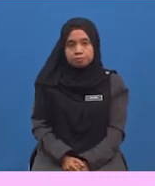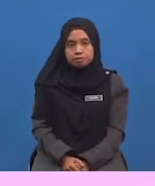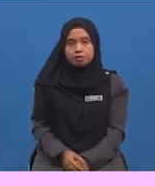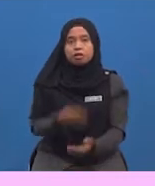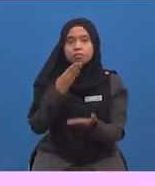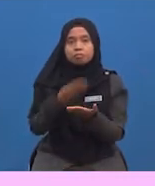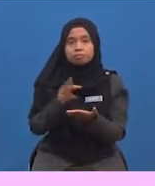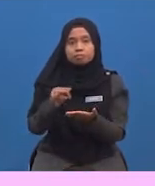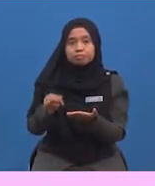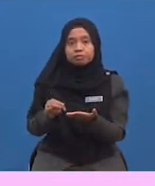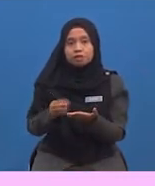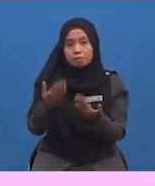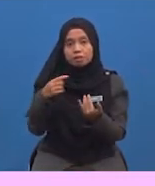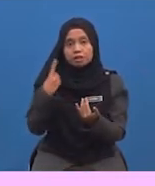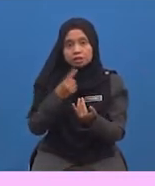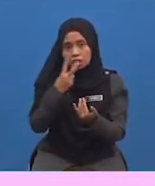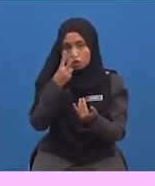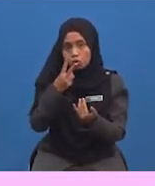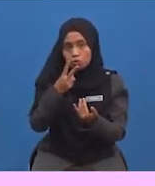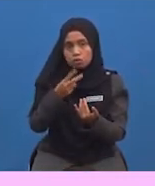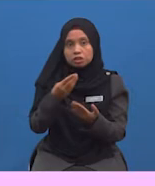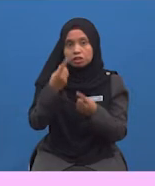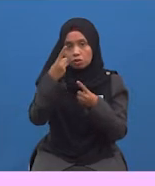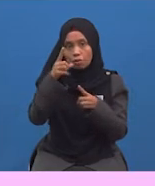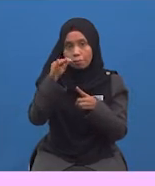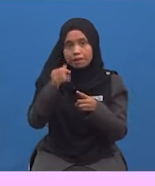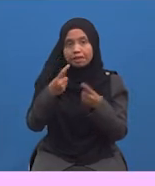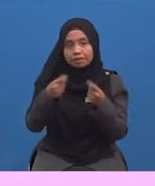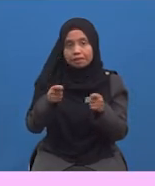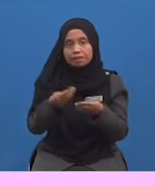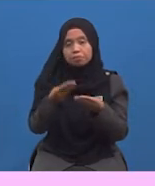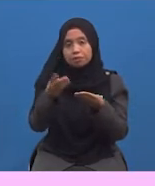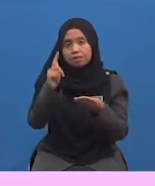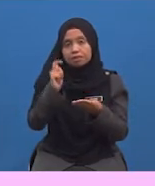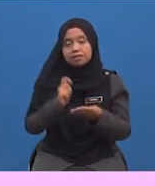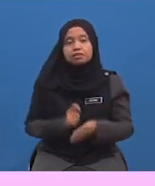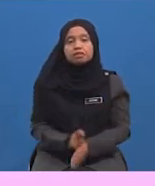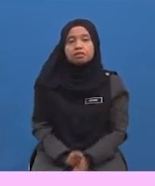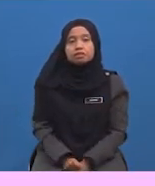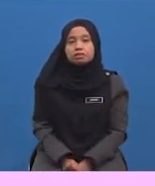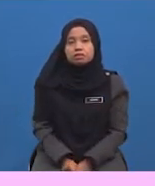Baiklah murid-murid, mari kita semak jawapan bagi soalan yang cikgu berikan tadi.